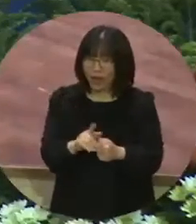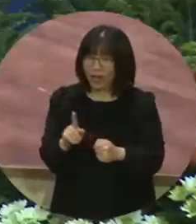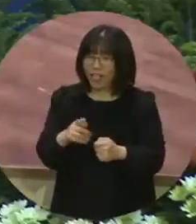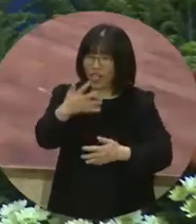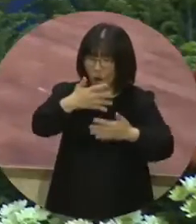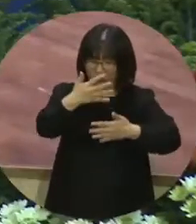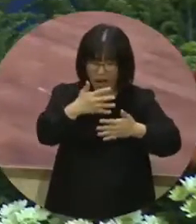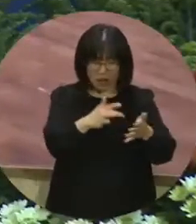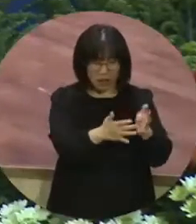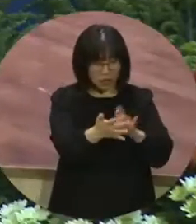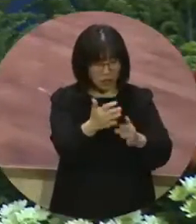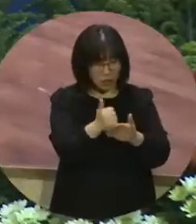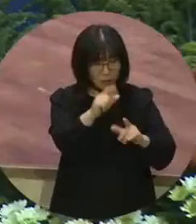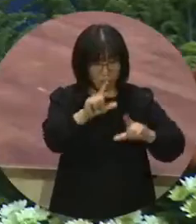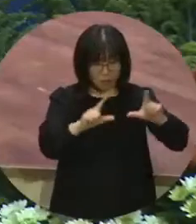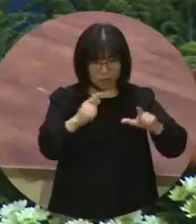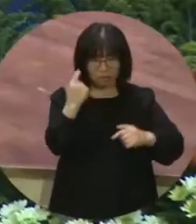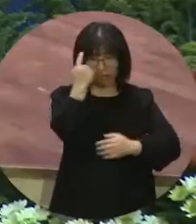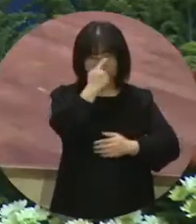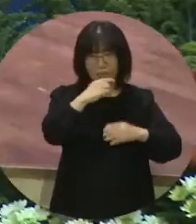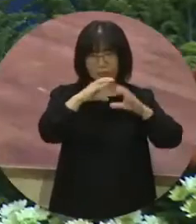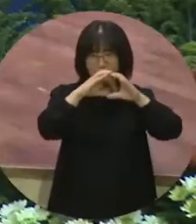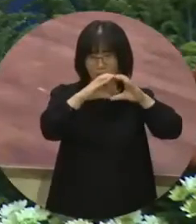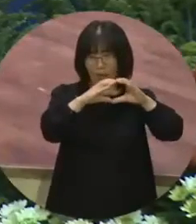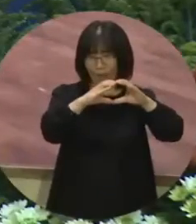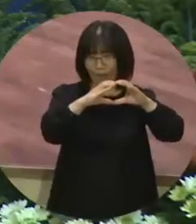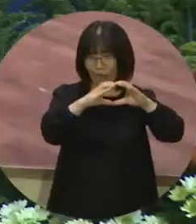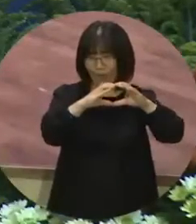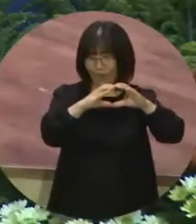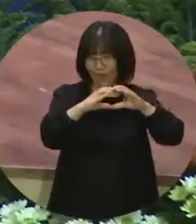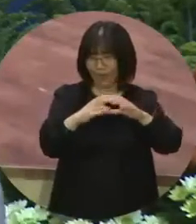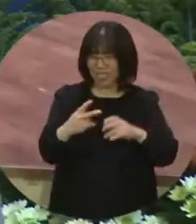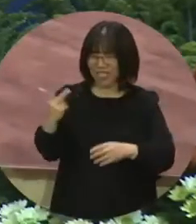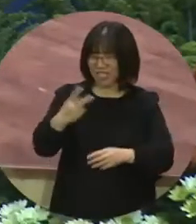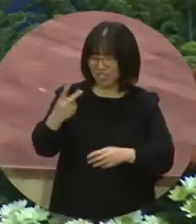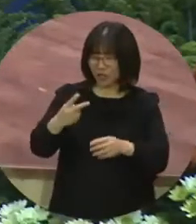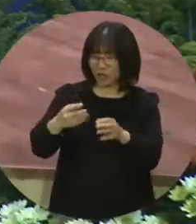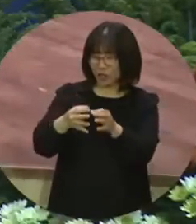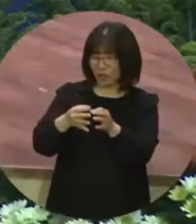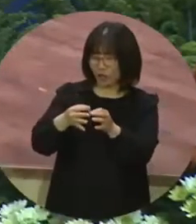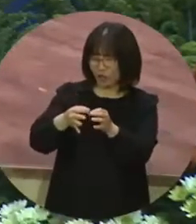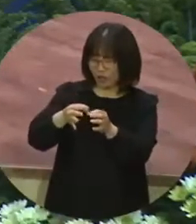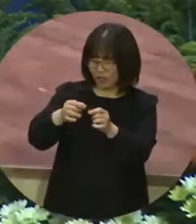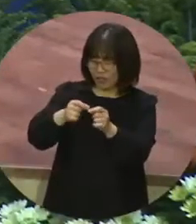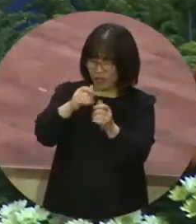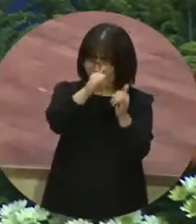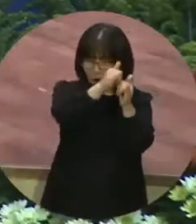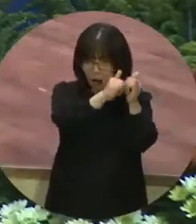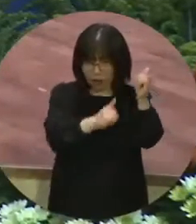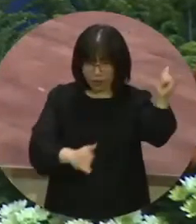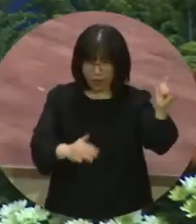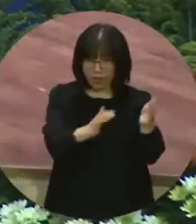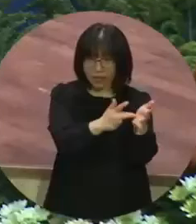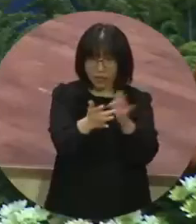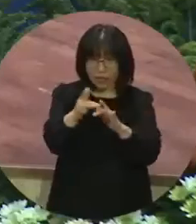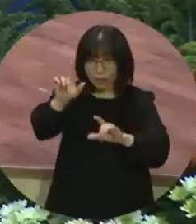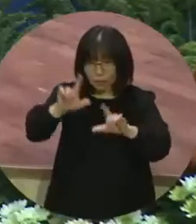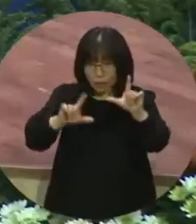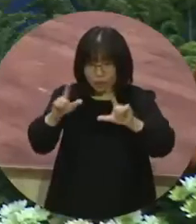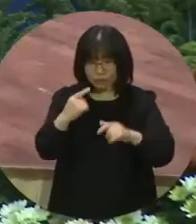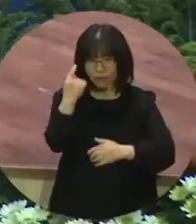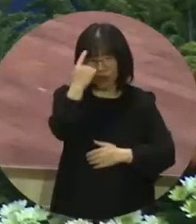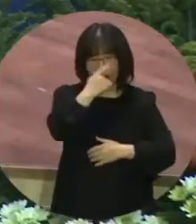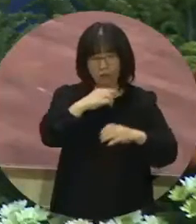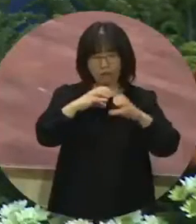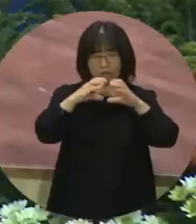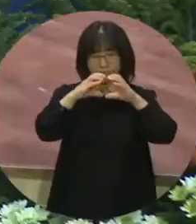법이 없습니다. 지난 2000년 동안 기독교인이 보았던 그리스도는 언제나 근엄한